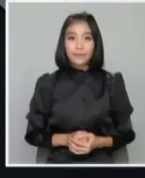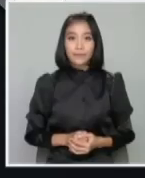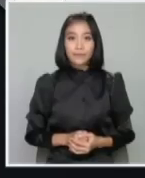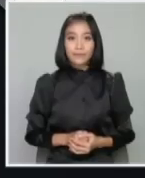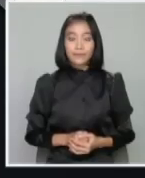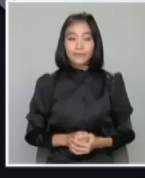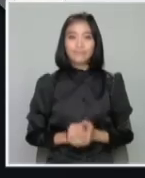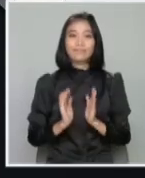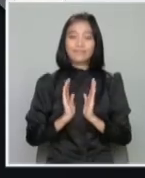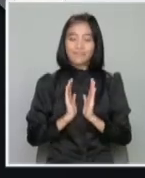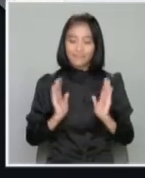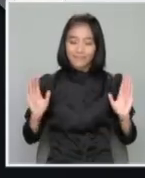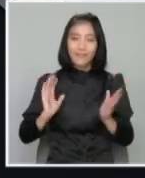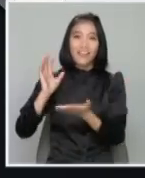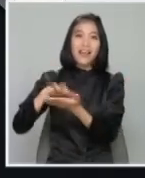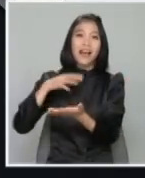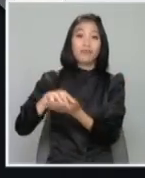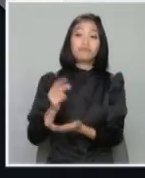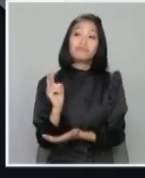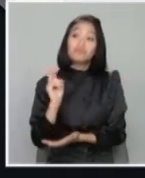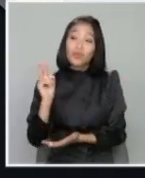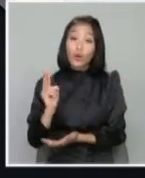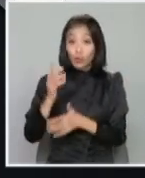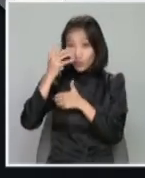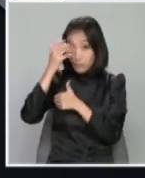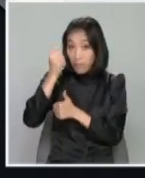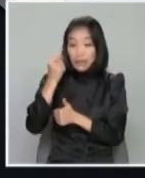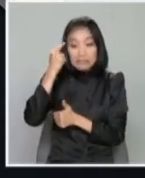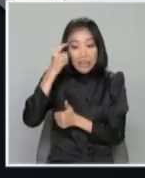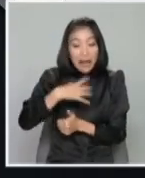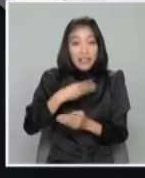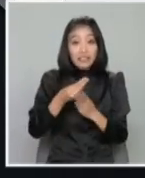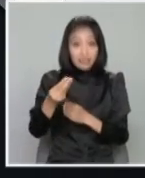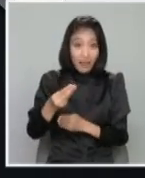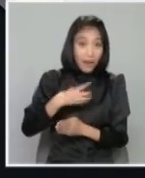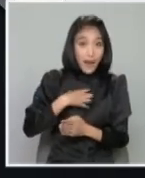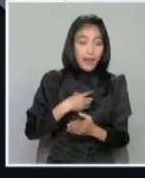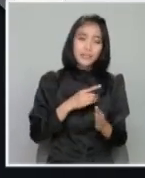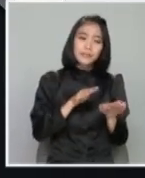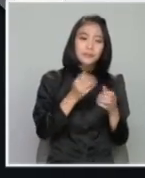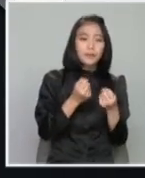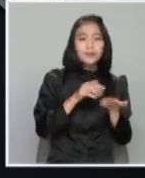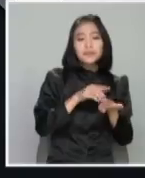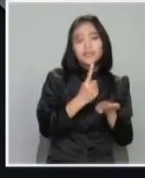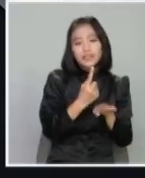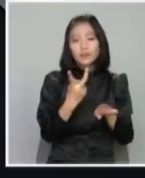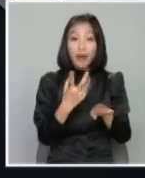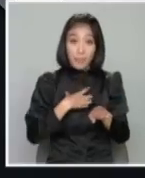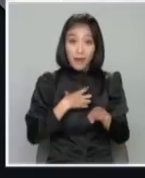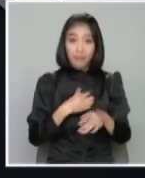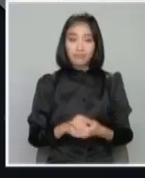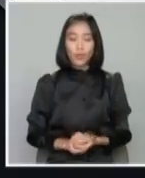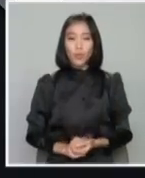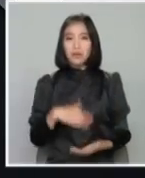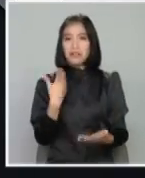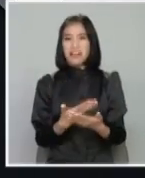ขอบคุณคุณภวินีนะคะไม่ทราบว่าทั้ง2ท่านสนใจจะซื้อสักคัน2คันมั้ยคะราคาอาจจะน่าตกใจสักนิดนึงแต่ว่าถ้าได้นั่งซ้อนเ